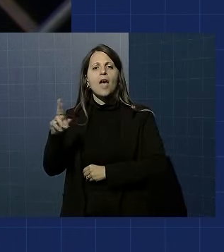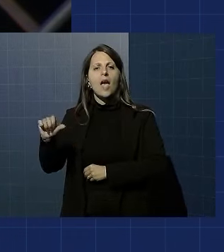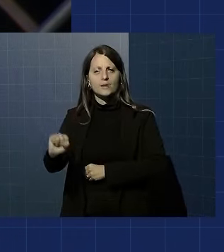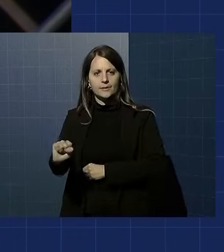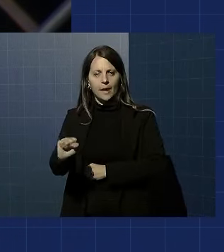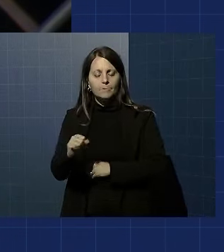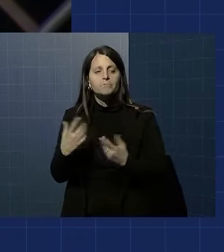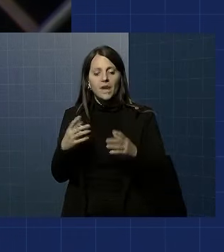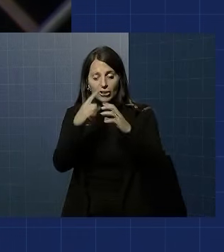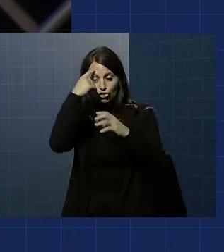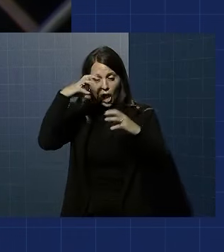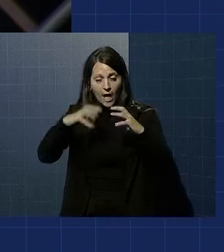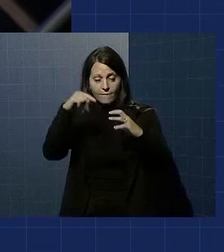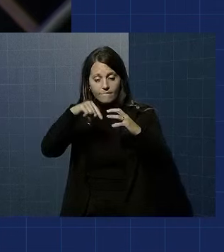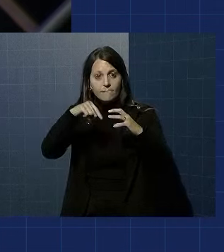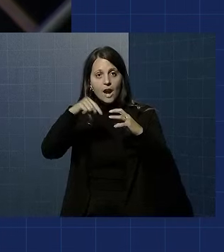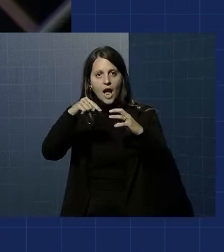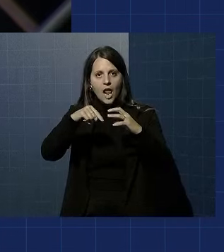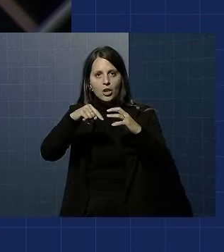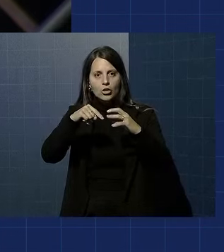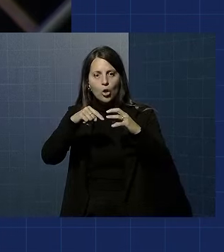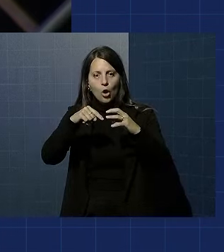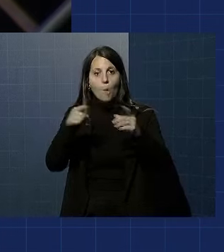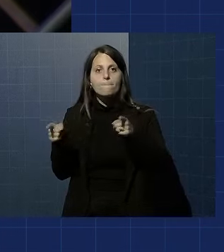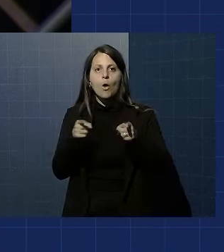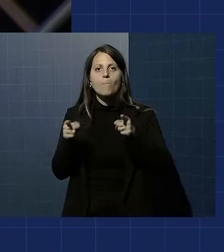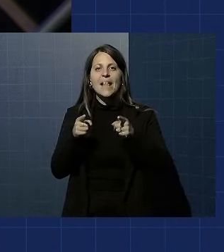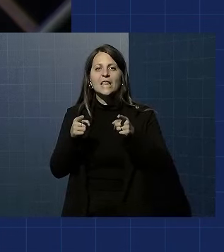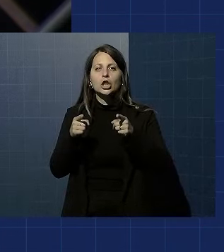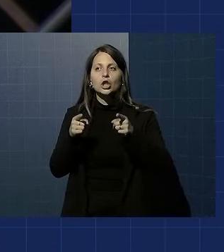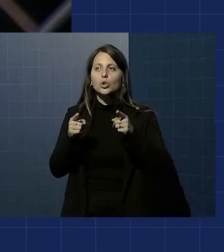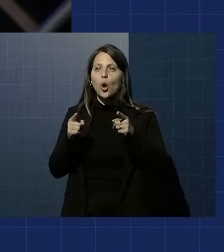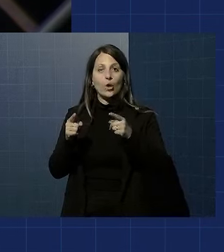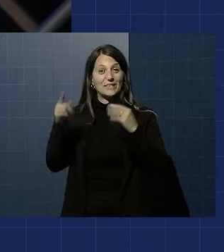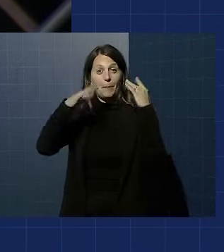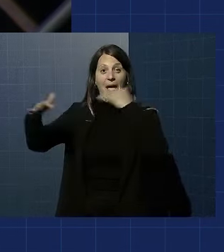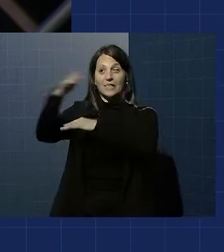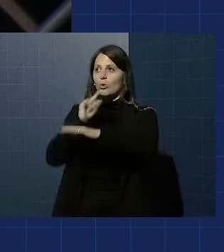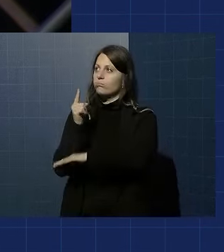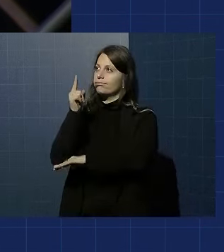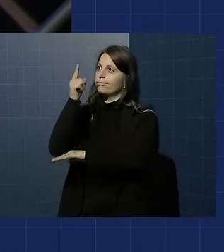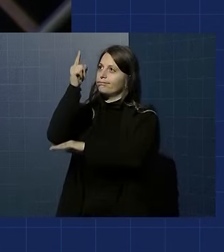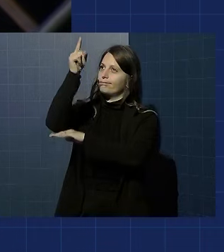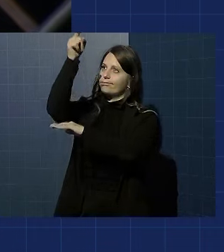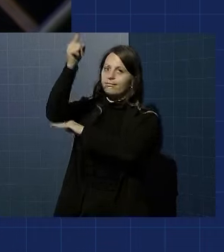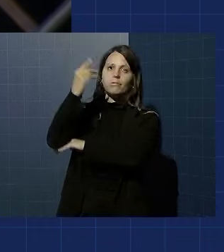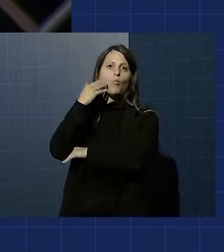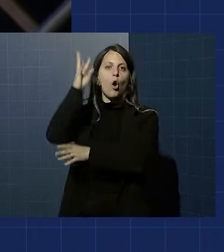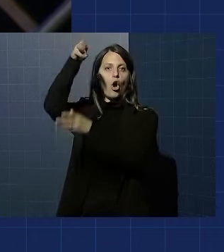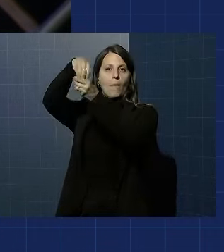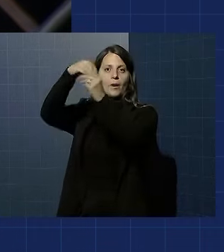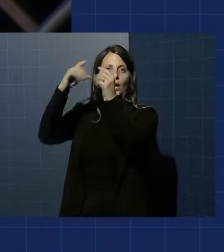cervello reagisce nelle missioni spaziali, sia dal punto di vista